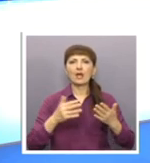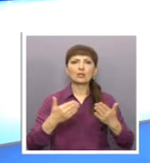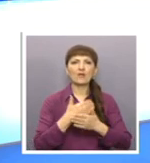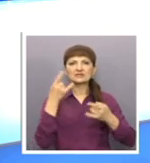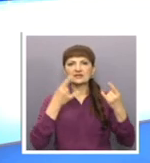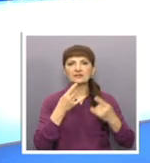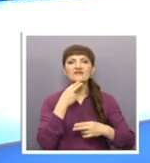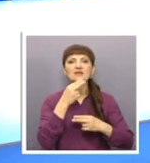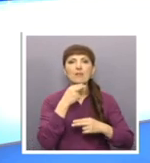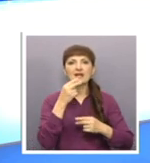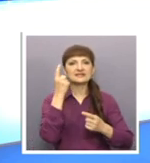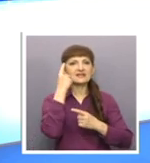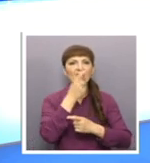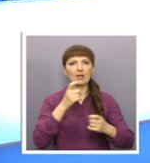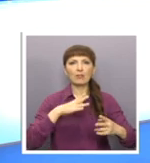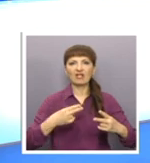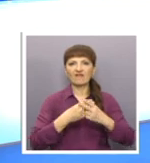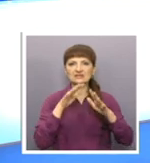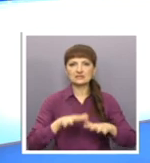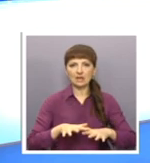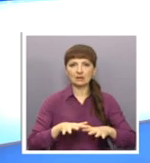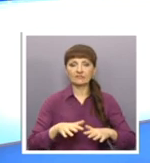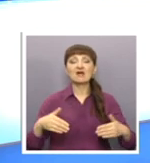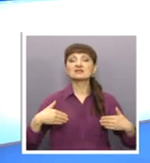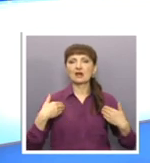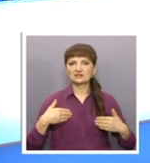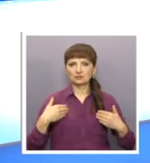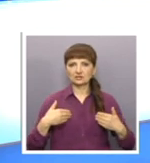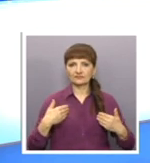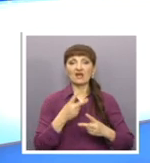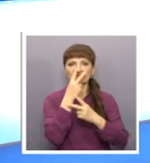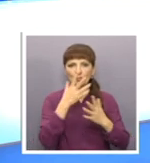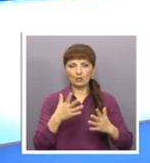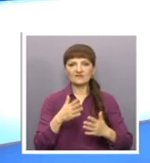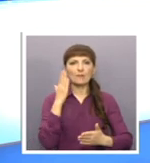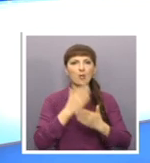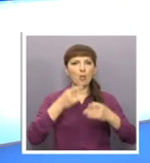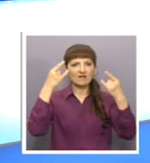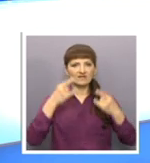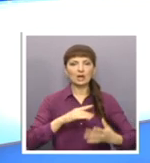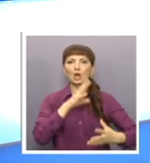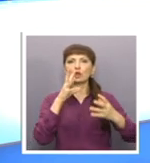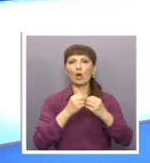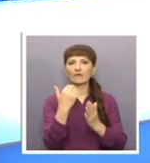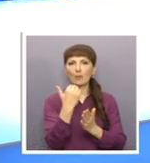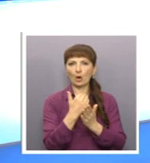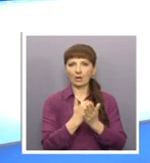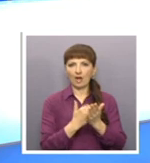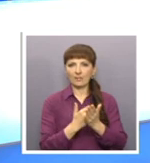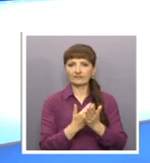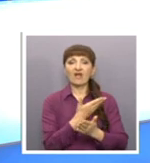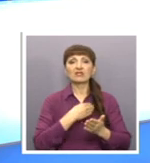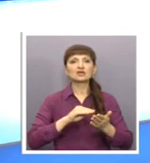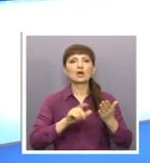тем заявлениям, которые звучали в Астане. Здравствуйте, меня зовут Алгат Куспаев. Вы смотрите в прямом эфире итоговую программу. Я и мои